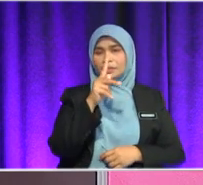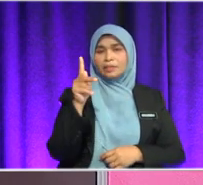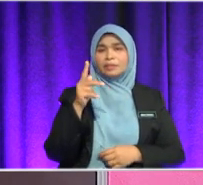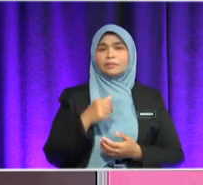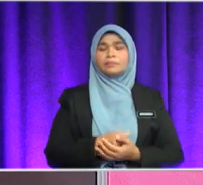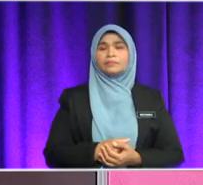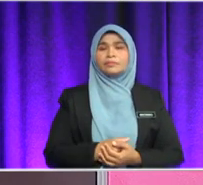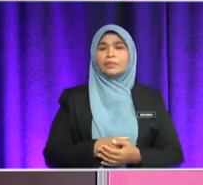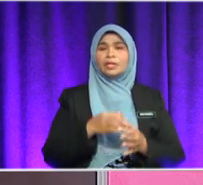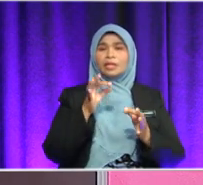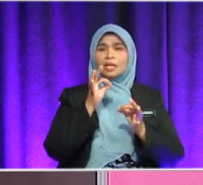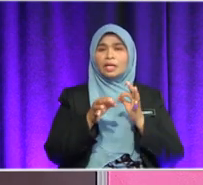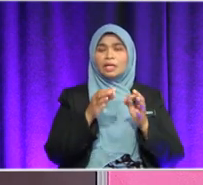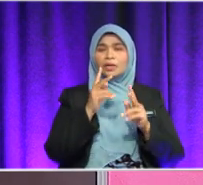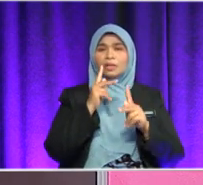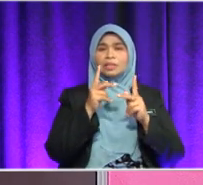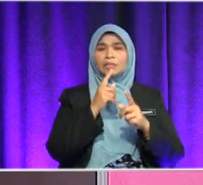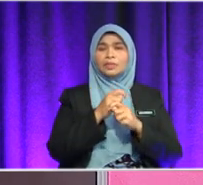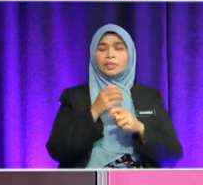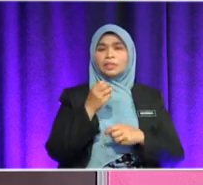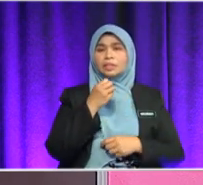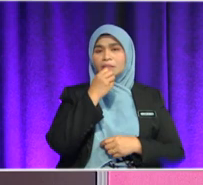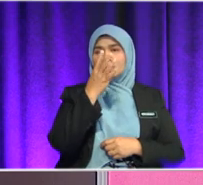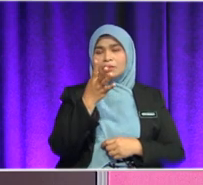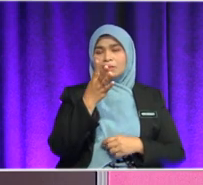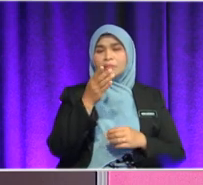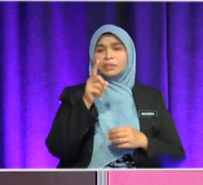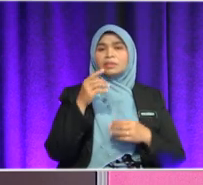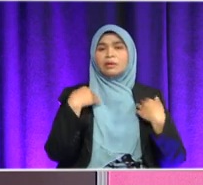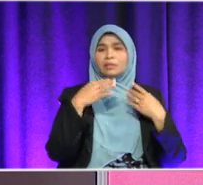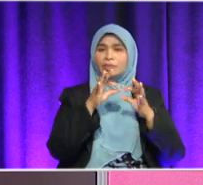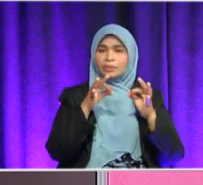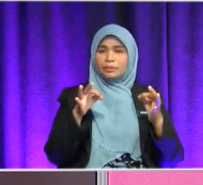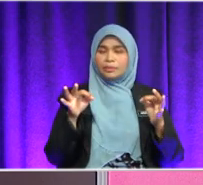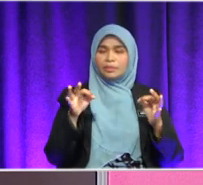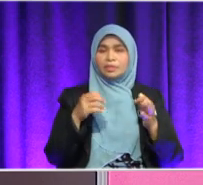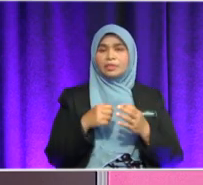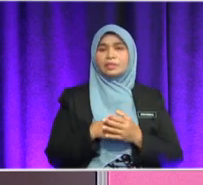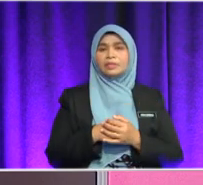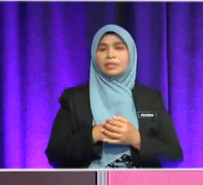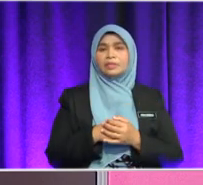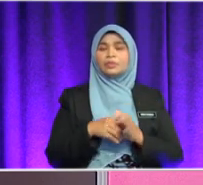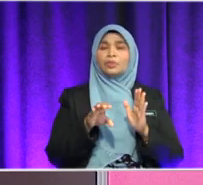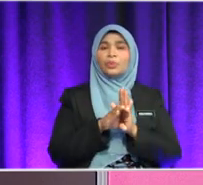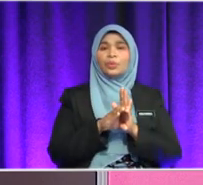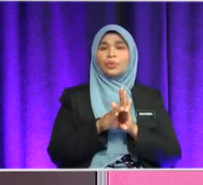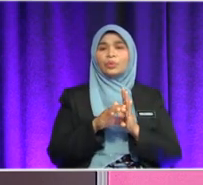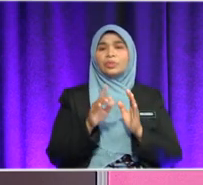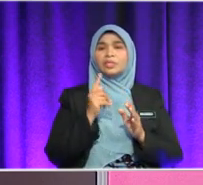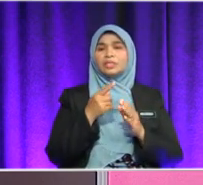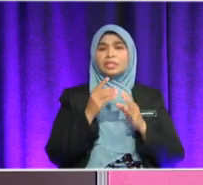ulang kembali ada uraian selepasnya sebagaimana yang tadi kita doa